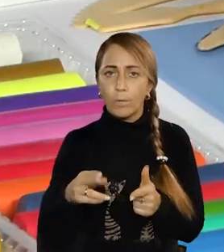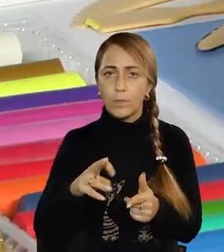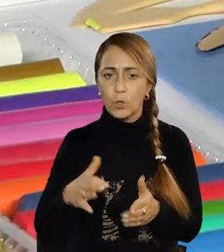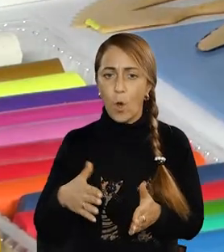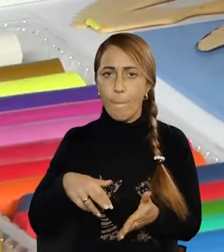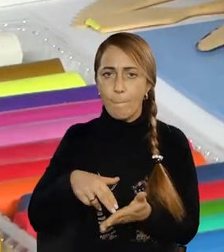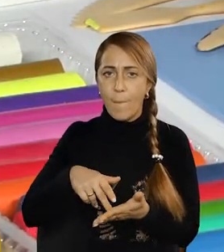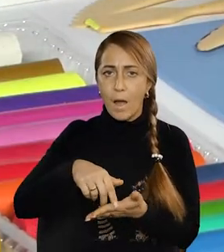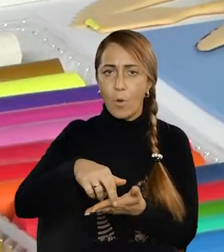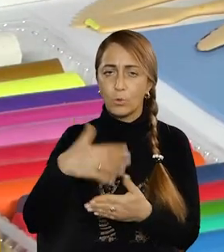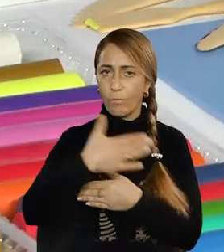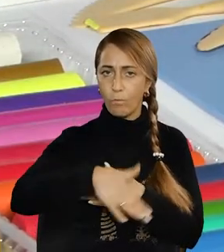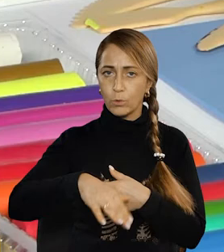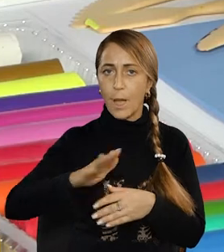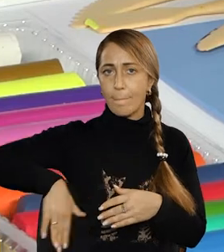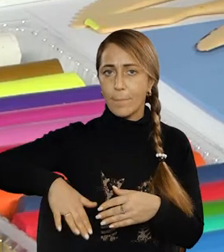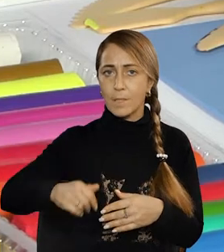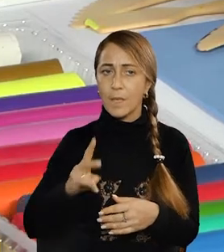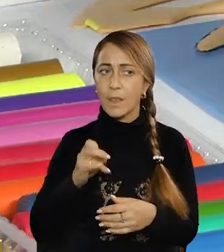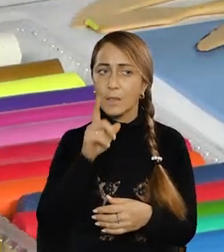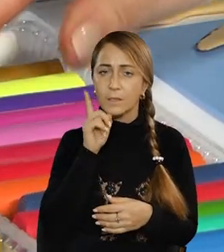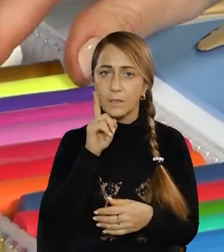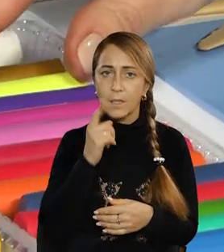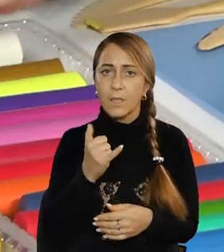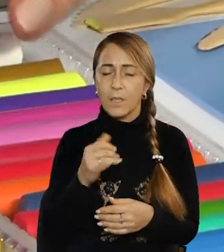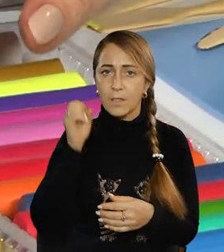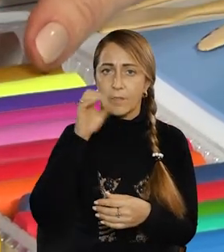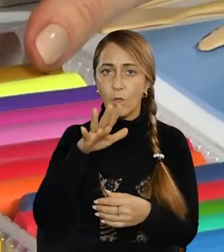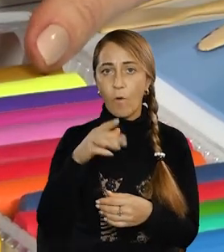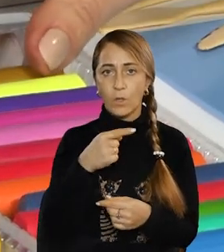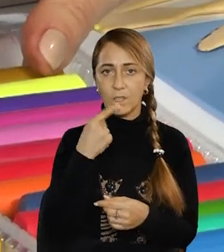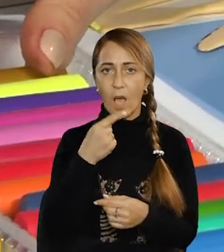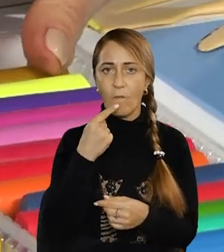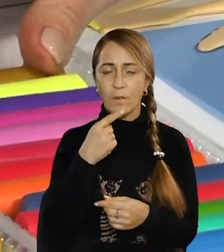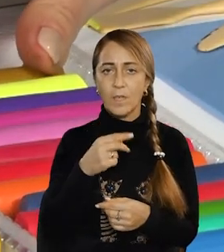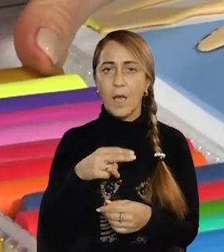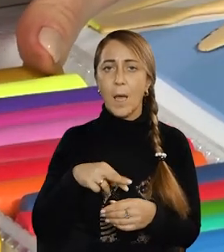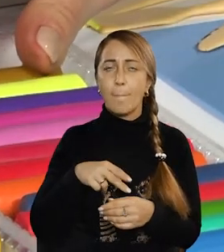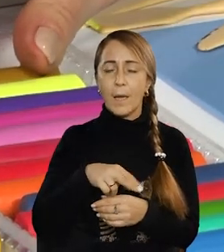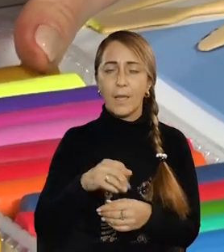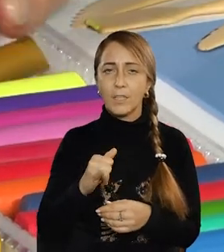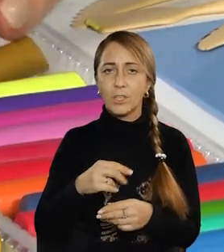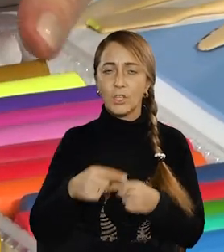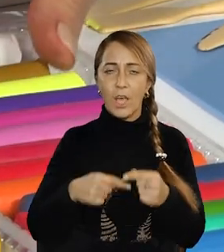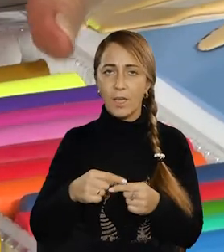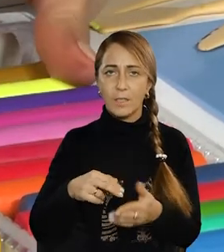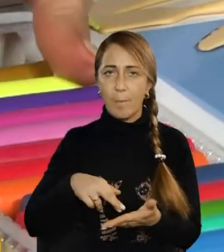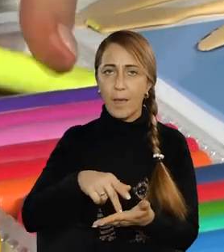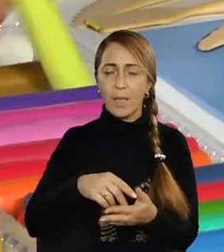до переходу вулиці, а після – на зелений. І світлофор заговорив – перехід через пішохідний